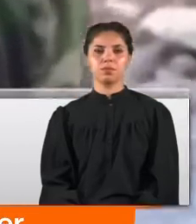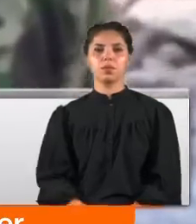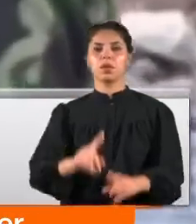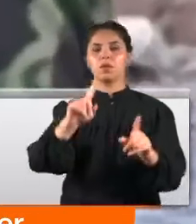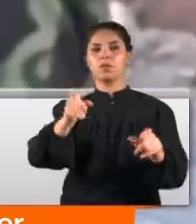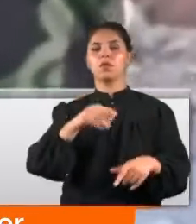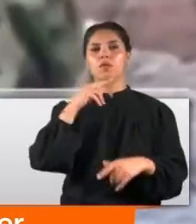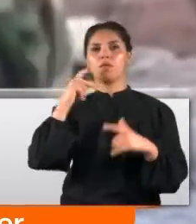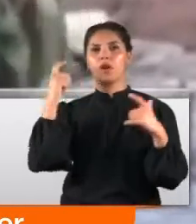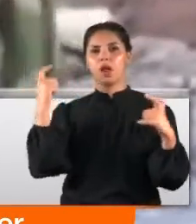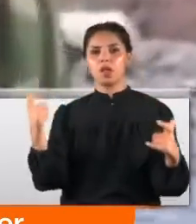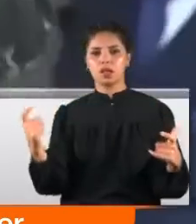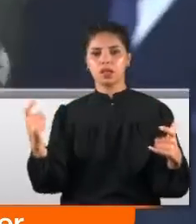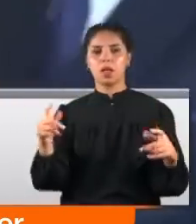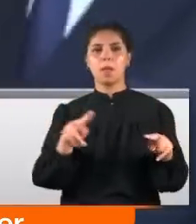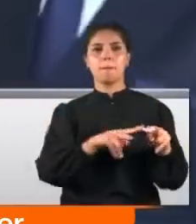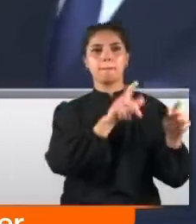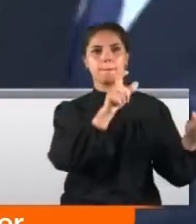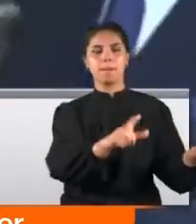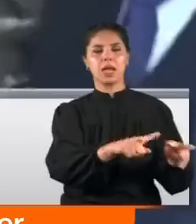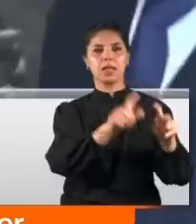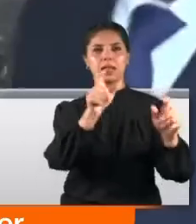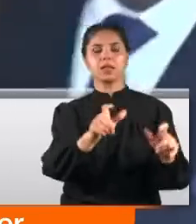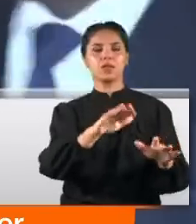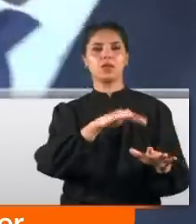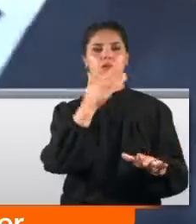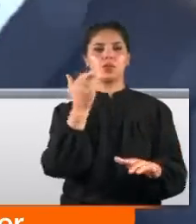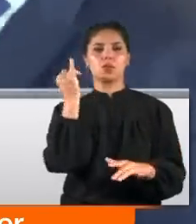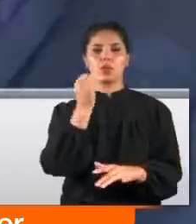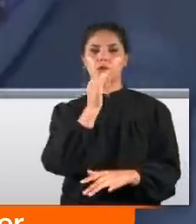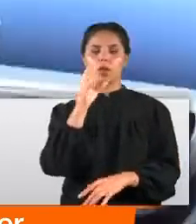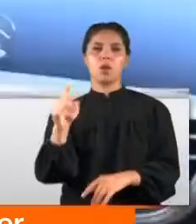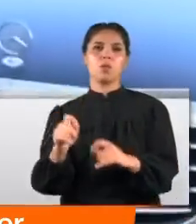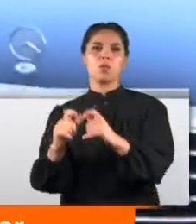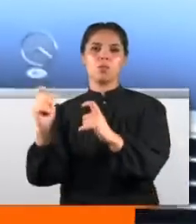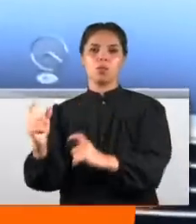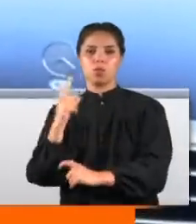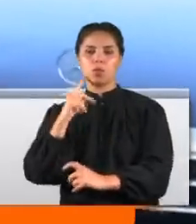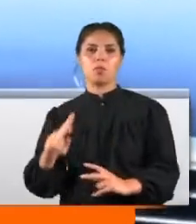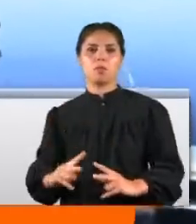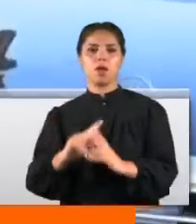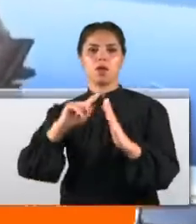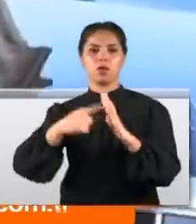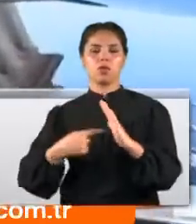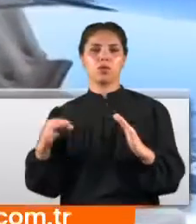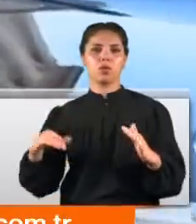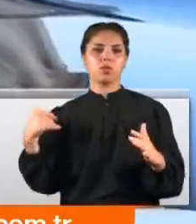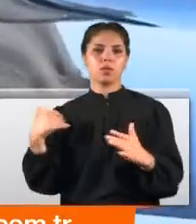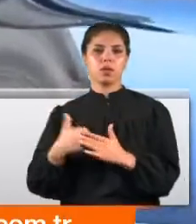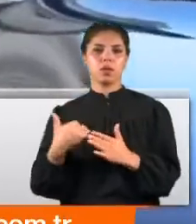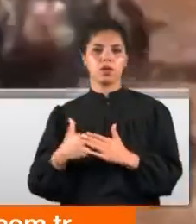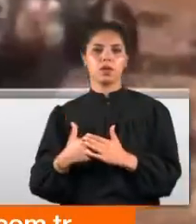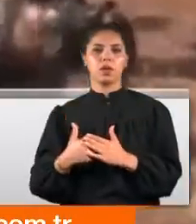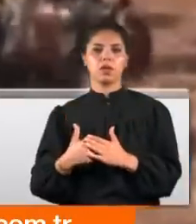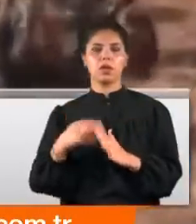Sömürgeci Fransa'ya, Mali ve Nijer'den sonra bir kötü haber de Burkina Faso'dan geldi. Paris yönetimine şimdiye dek uygulanan